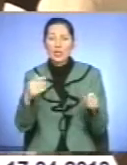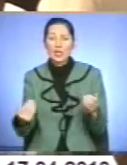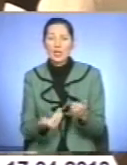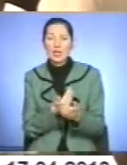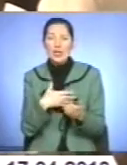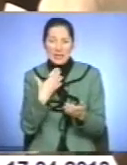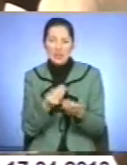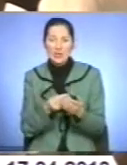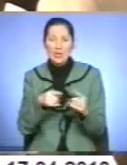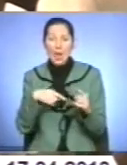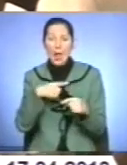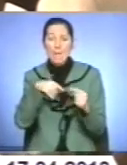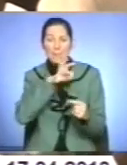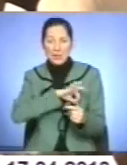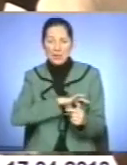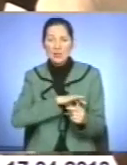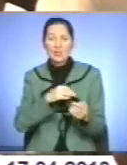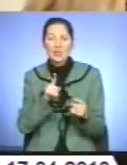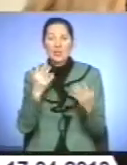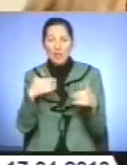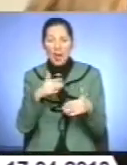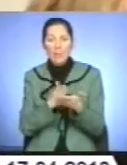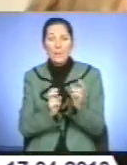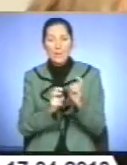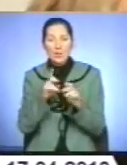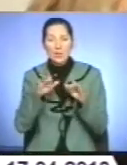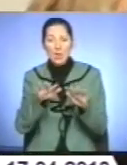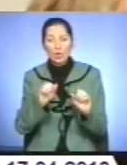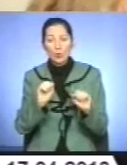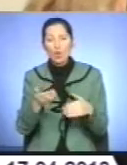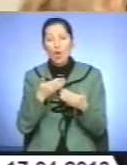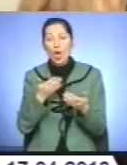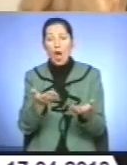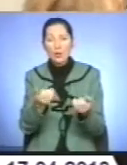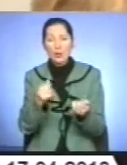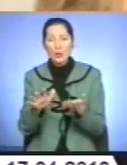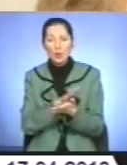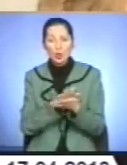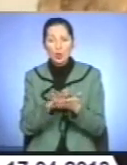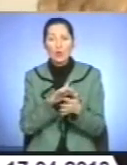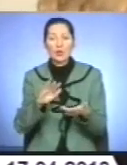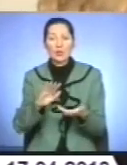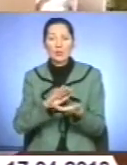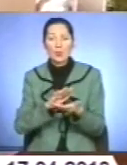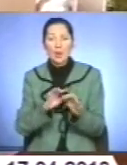діяльність, можуть отримати безкоштовні консультації. Роботодавцям, які протягом року створюють робочі місця, відшкодовуватимуть